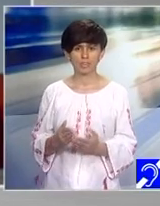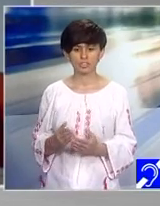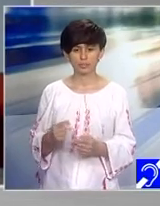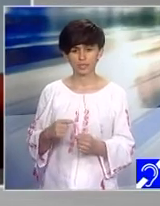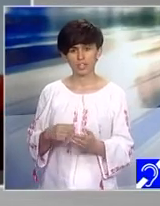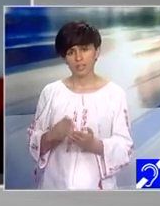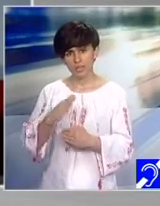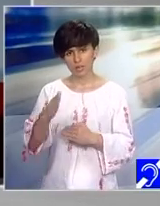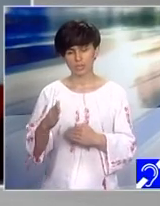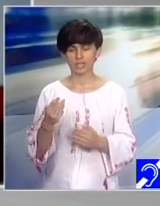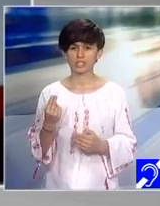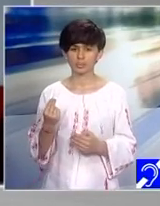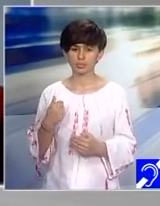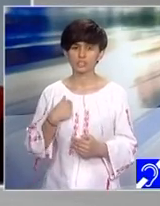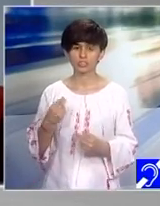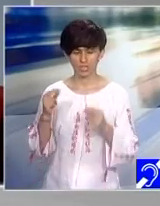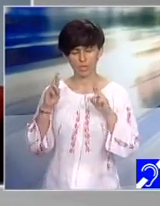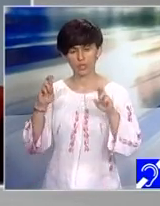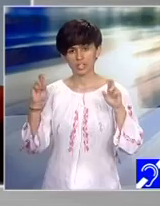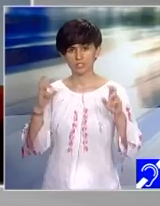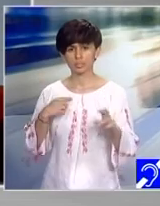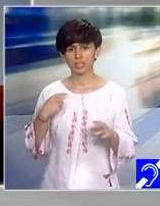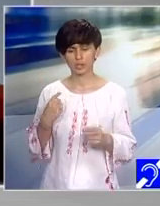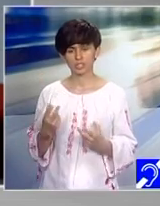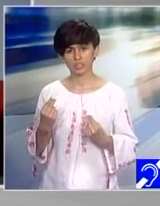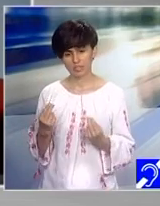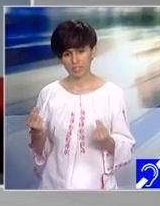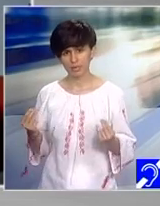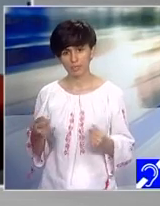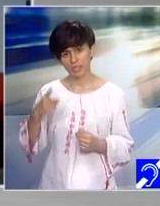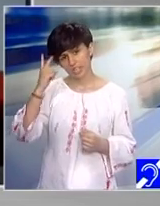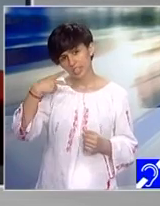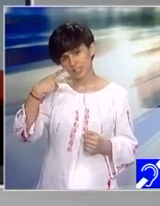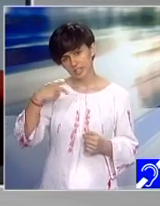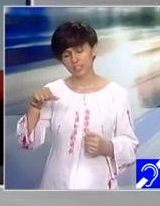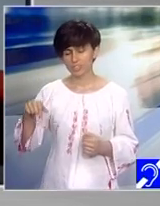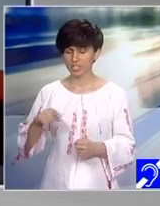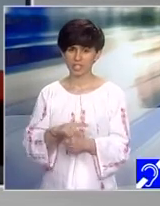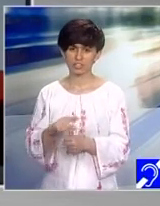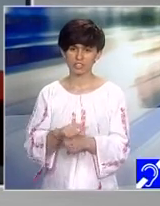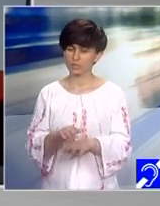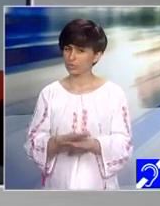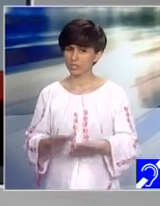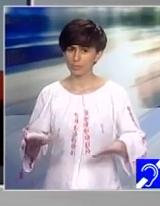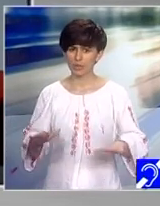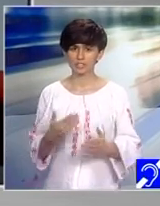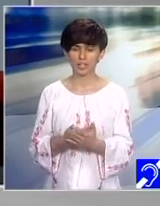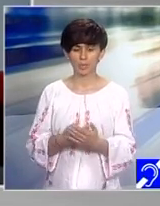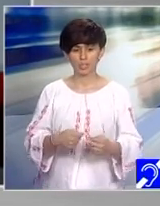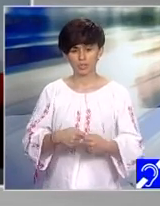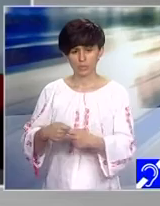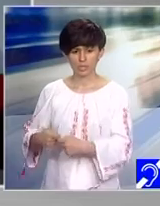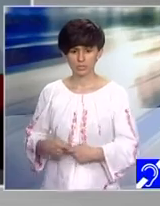loc. Nădăjduiesc că va fi mai multă înțelepciune în aceste lucruri fundamentale pentru societatea